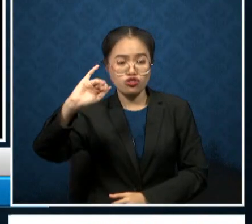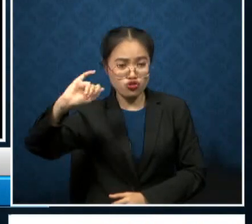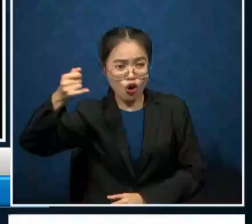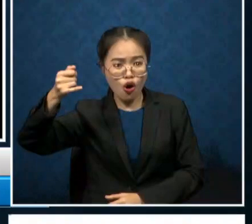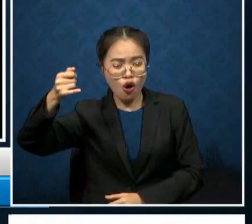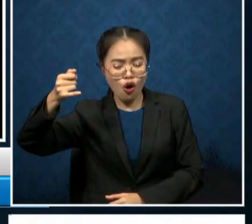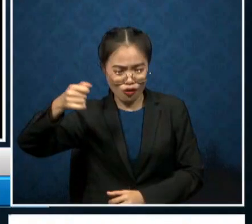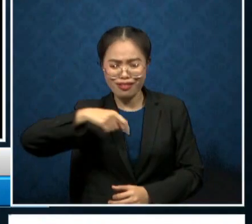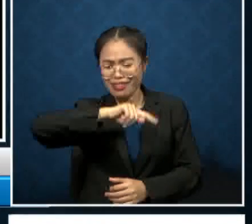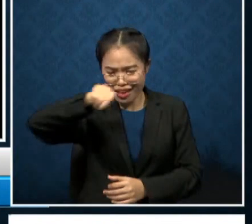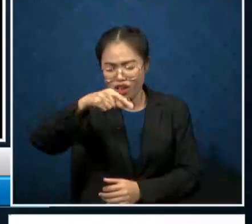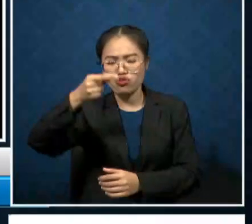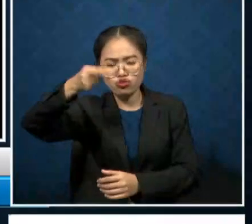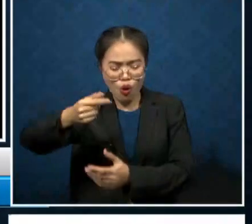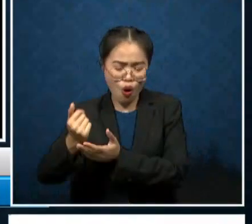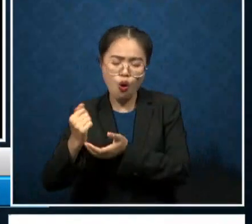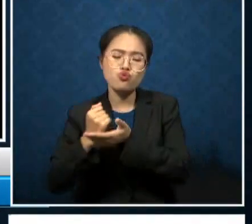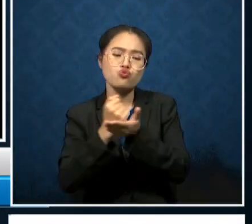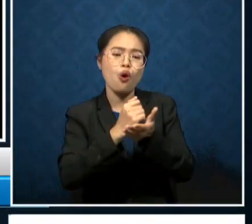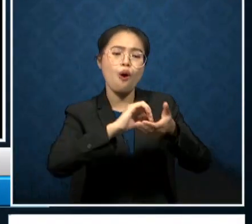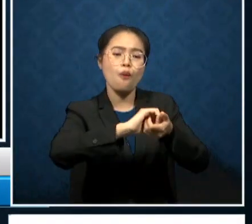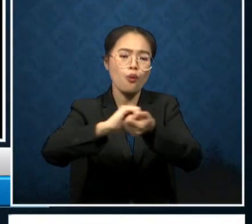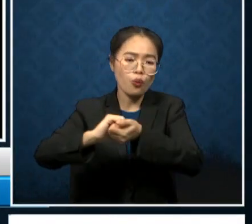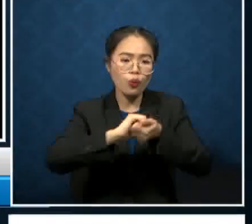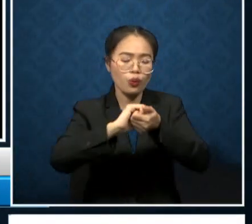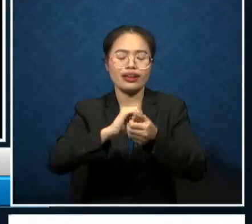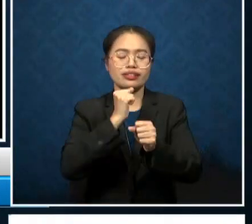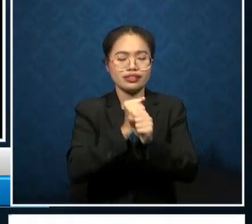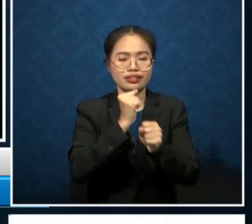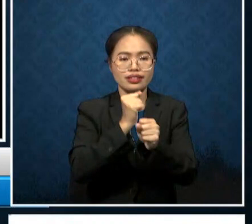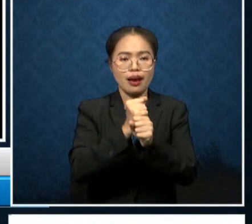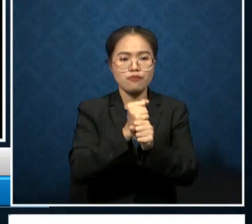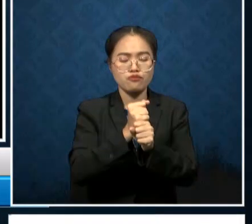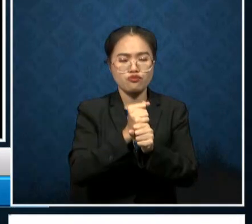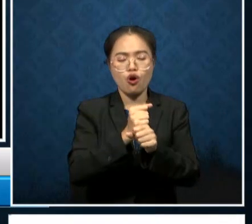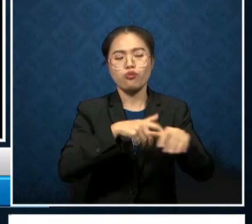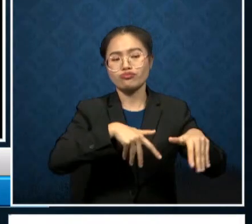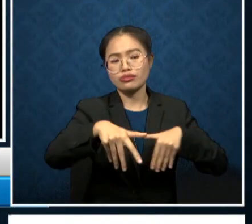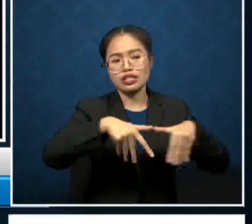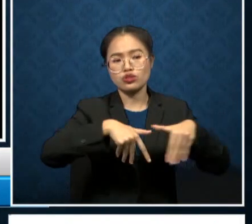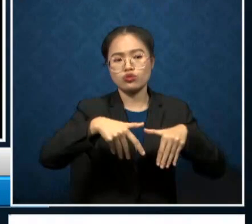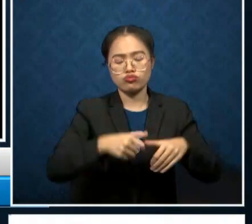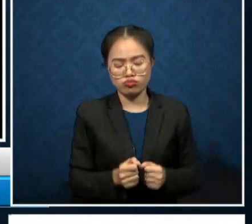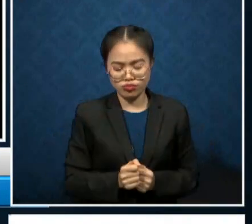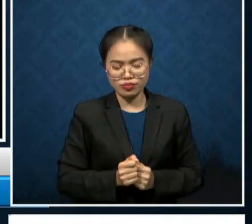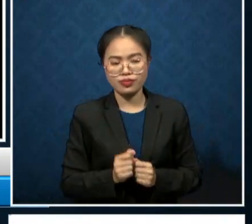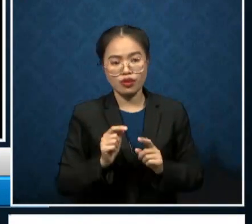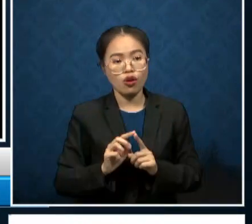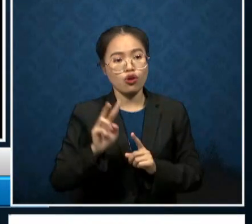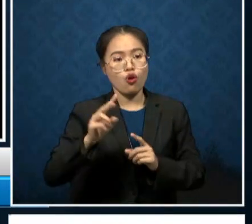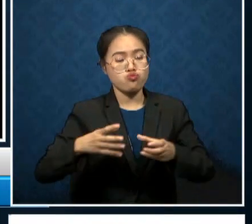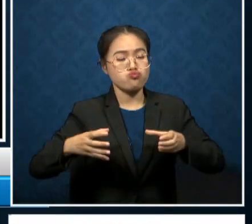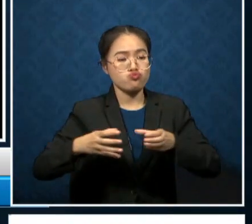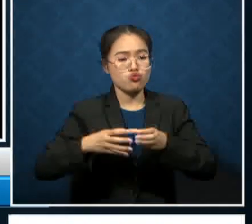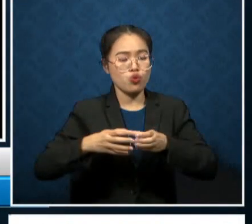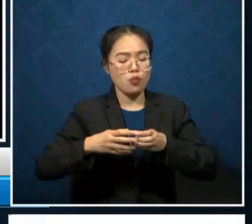จะเข้ามามีบทบาทในการขับเคลื่อนสร้างศักยภาพให้กับชุมชนประการที่ 2กลุ่มแปลงใหญ่เองนะที่ท่านานีนำเสนอ